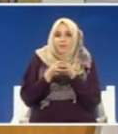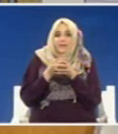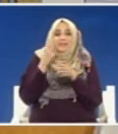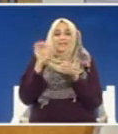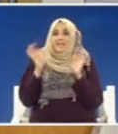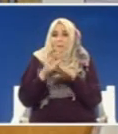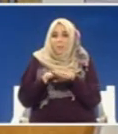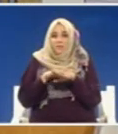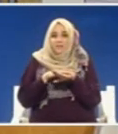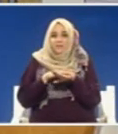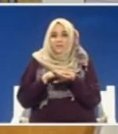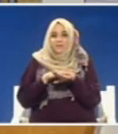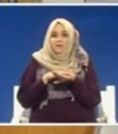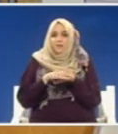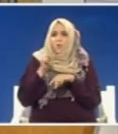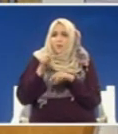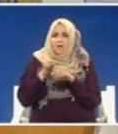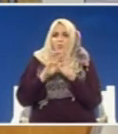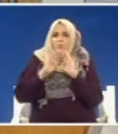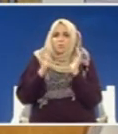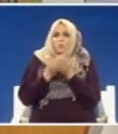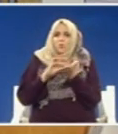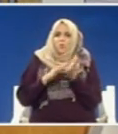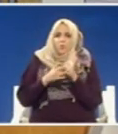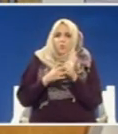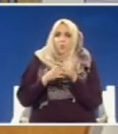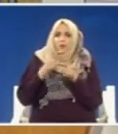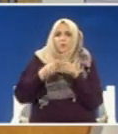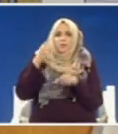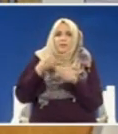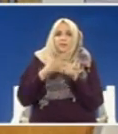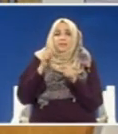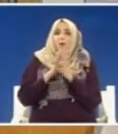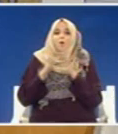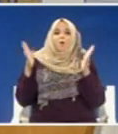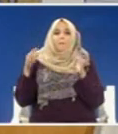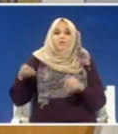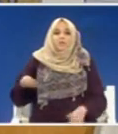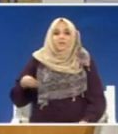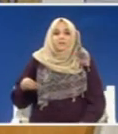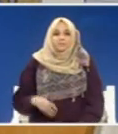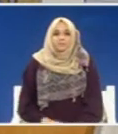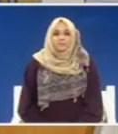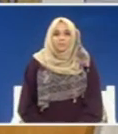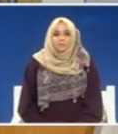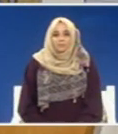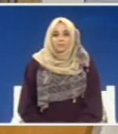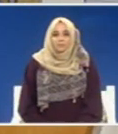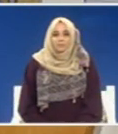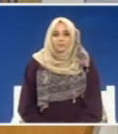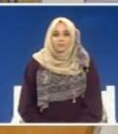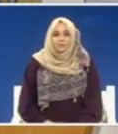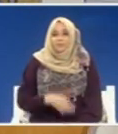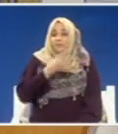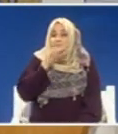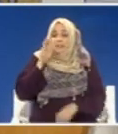عذر واجتمع له وقت مع وقت لاحق، هذا من الكبائر. فلذلك نقول لها: